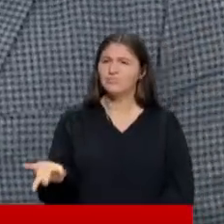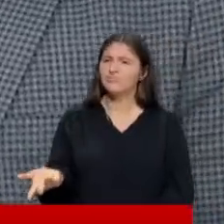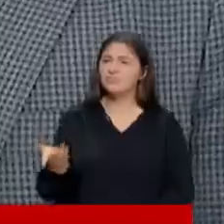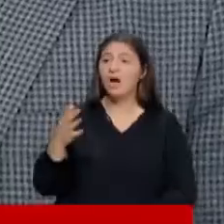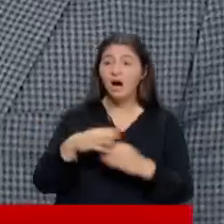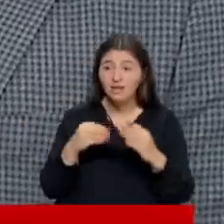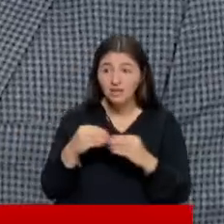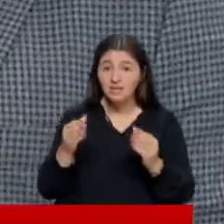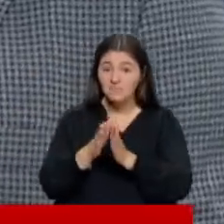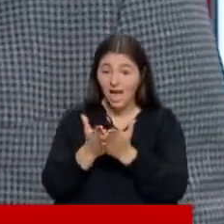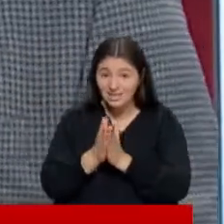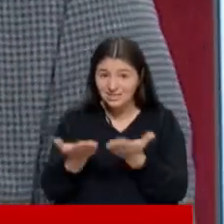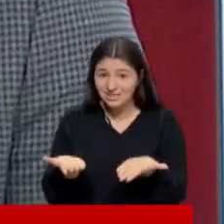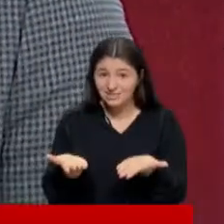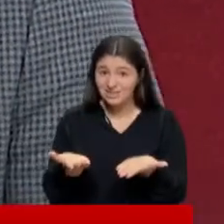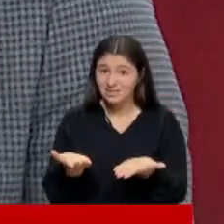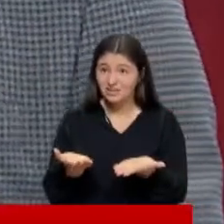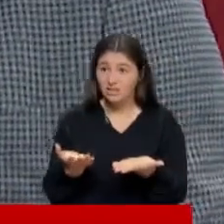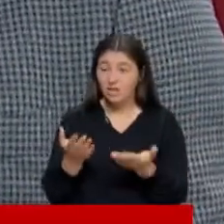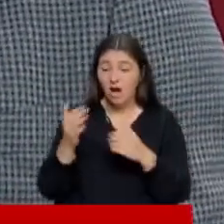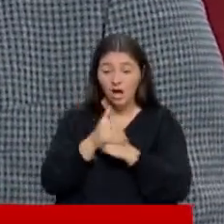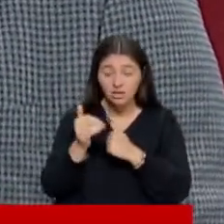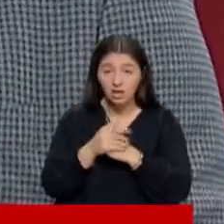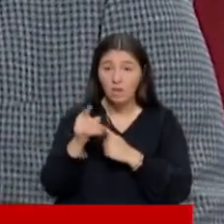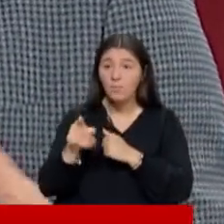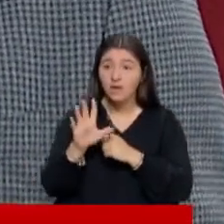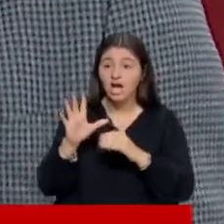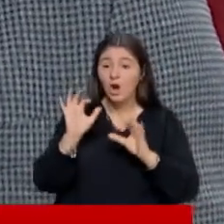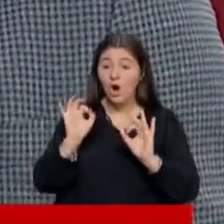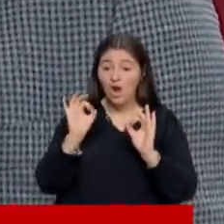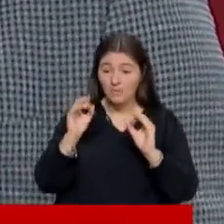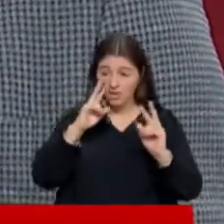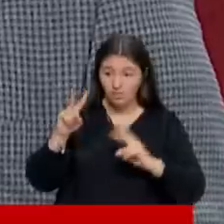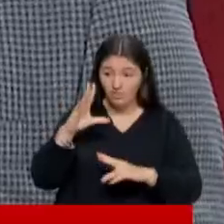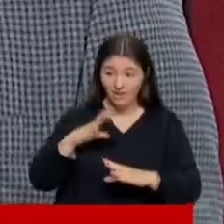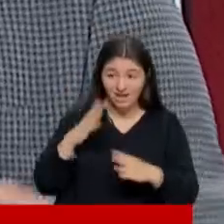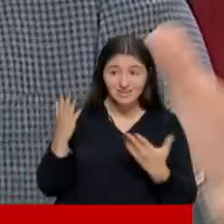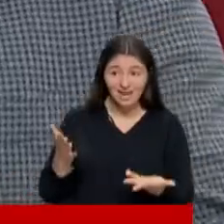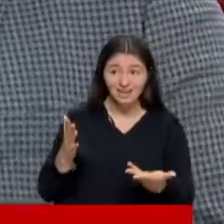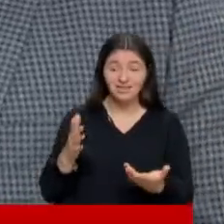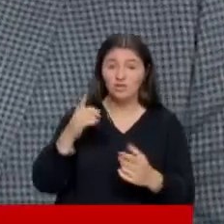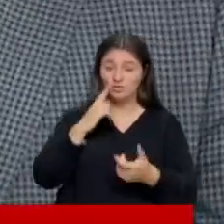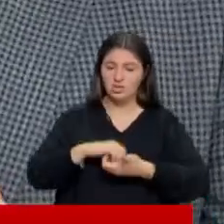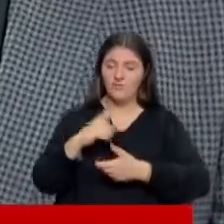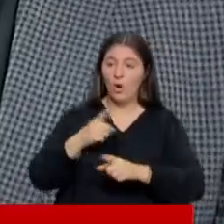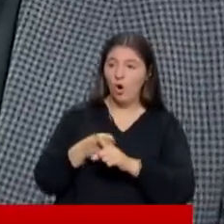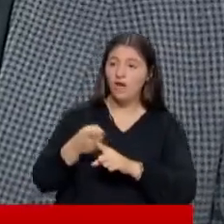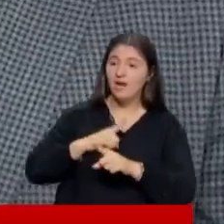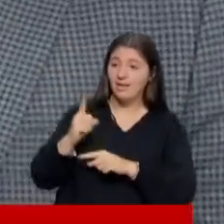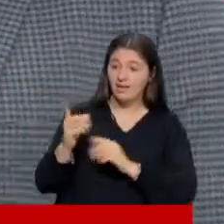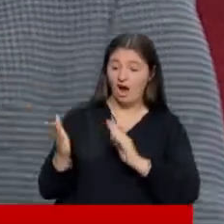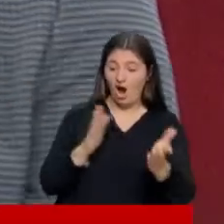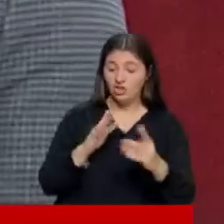Adana'da Mersin'de Antalya'da bu kadar kritik bir tablo varken Cumhur ittifakının ortak